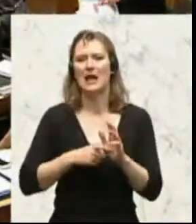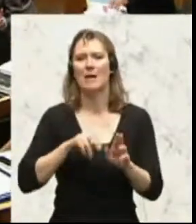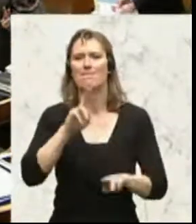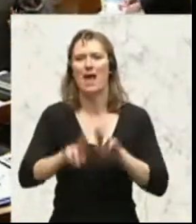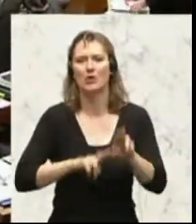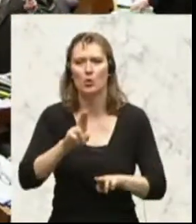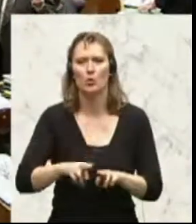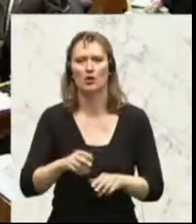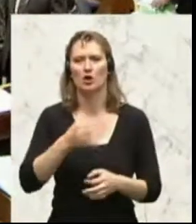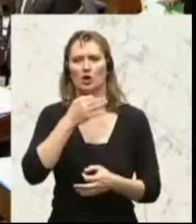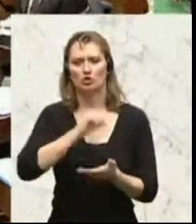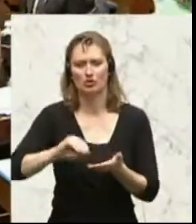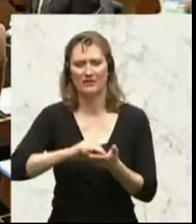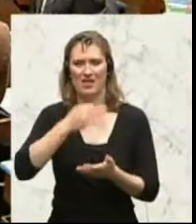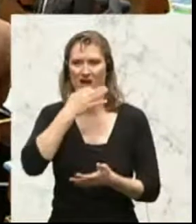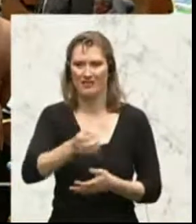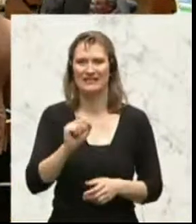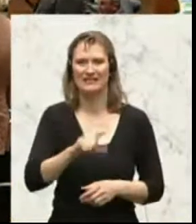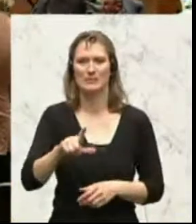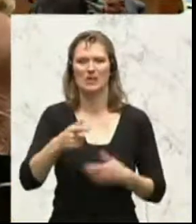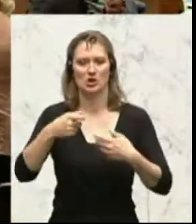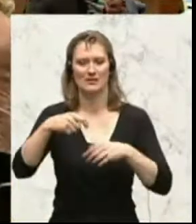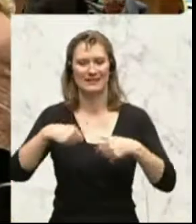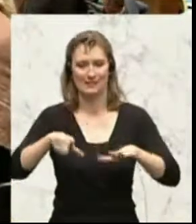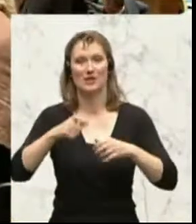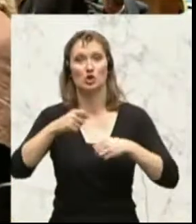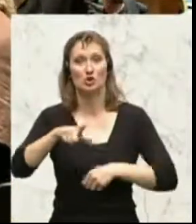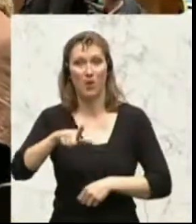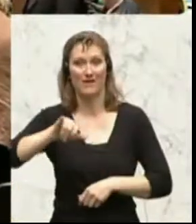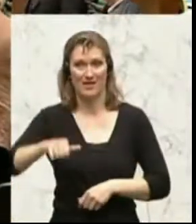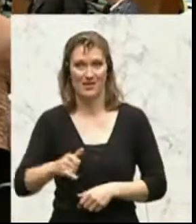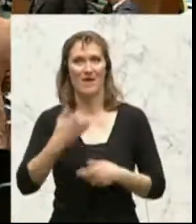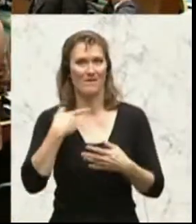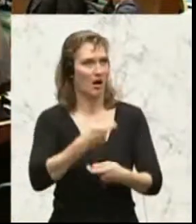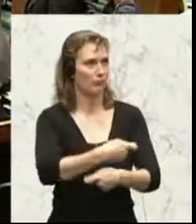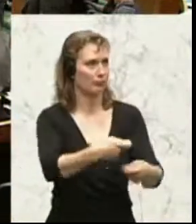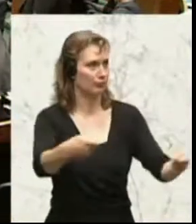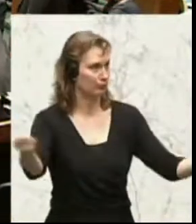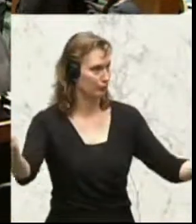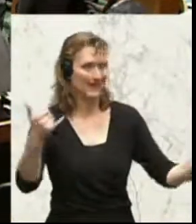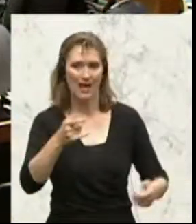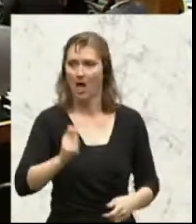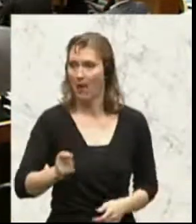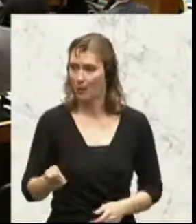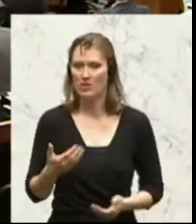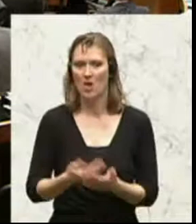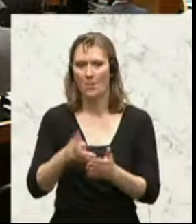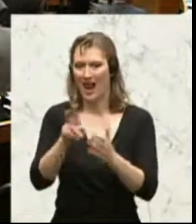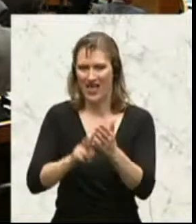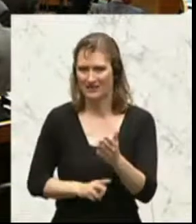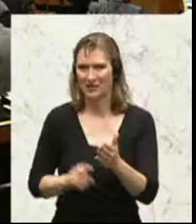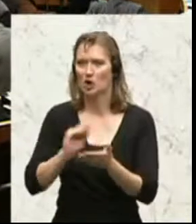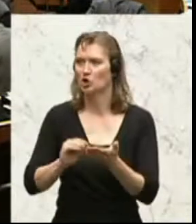zu Vermögensteuern. Das ist der Inhalt der dringlichen Anfrage der Partei an den Finanzminister Michael Spindlecker, ÖVP. In